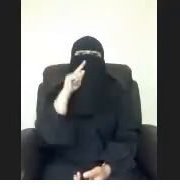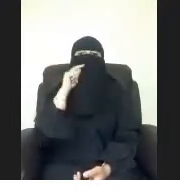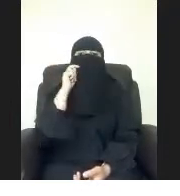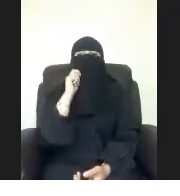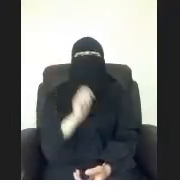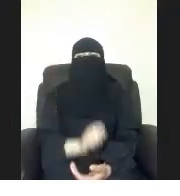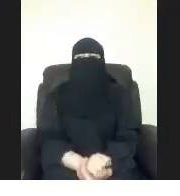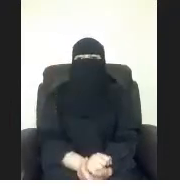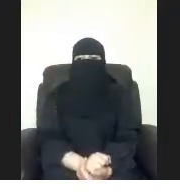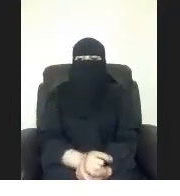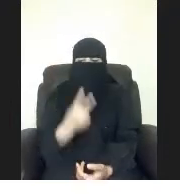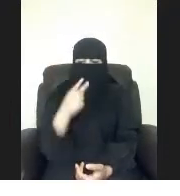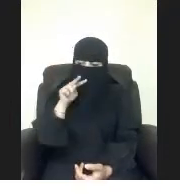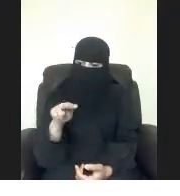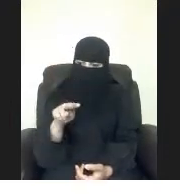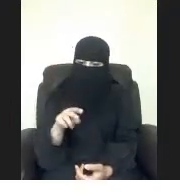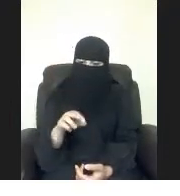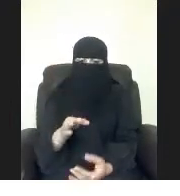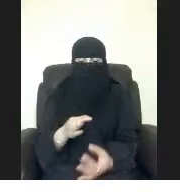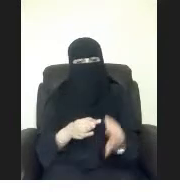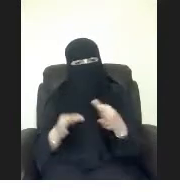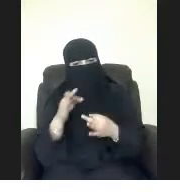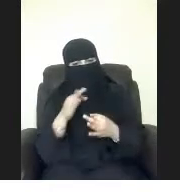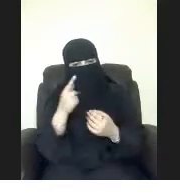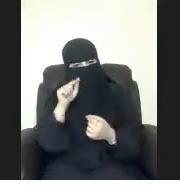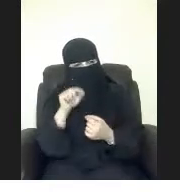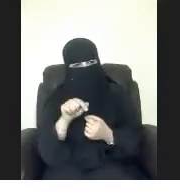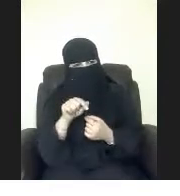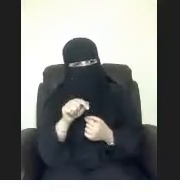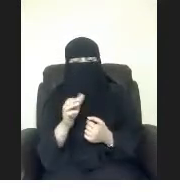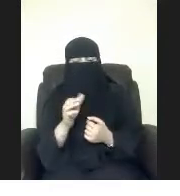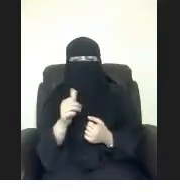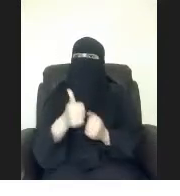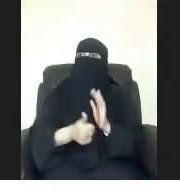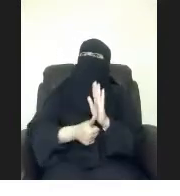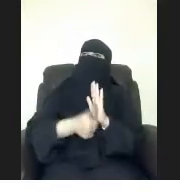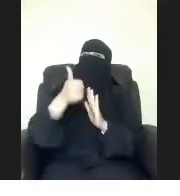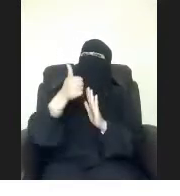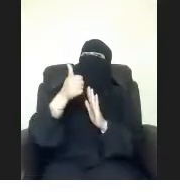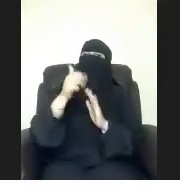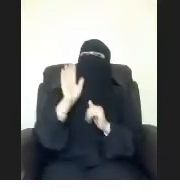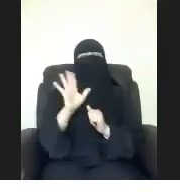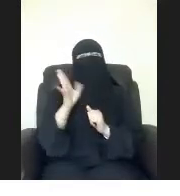هذه الطريقة في أسلوب